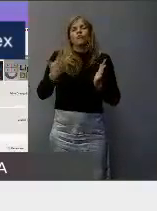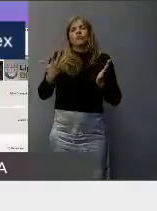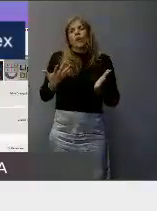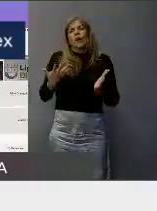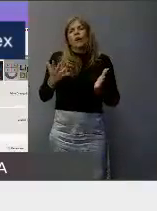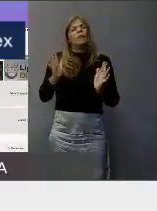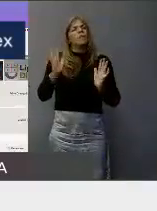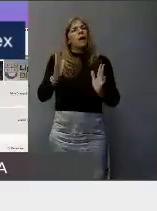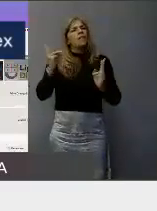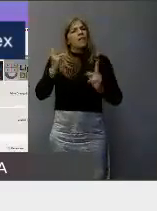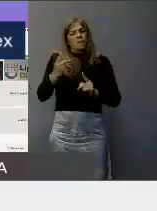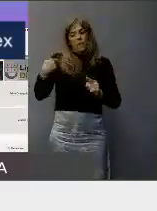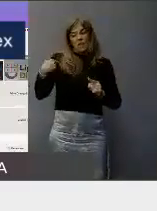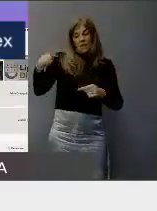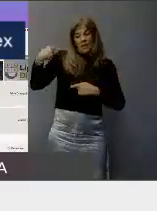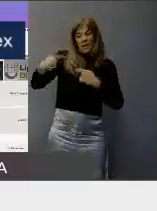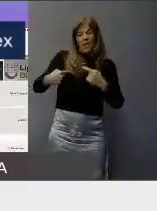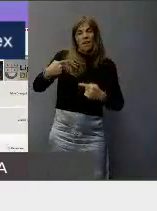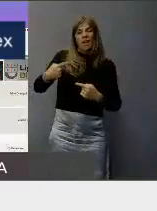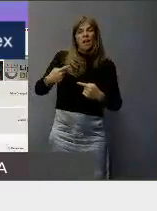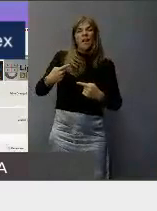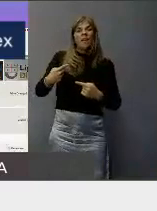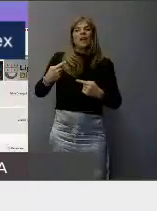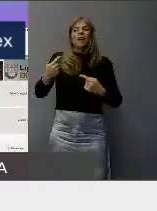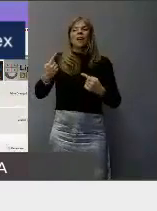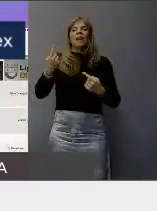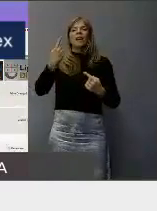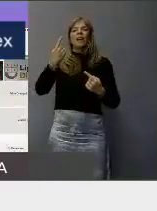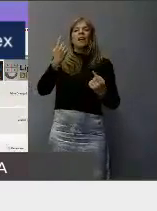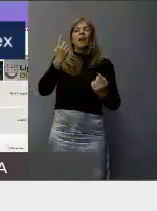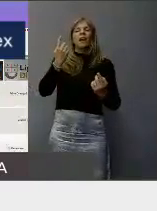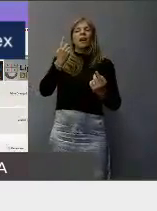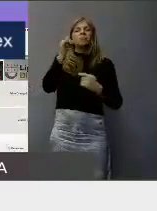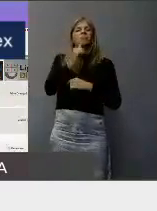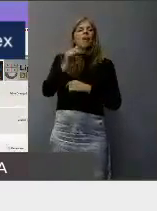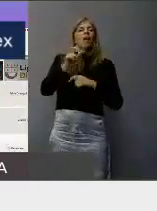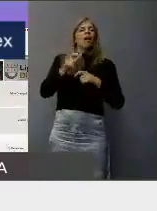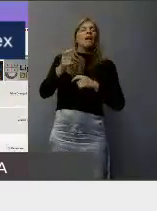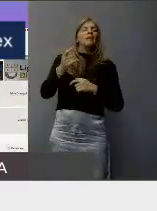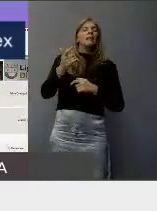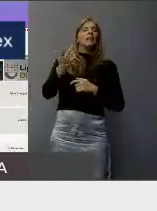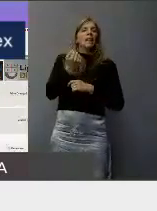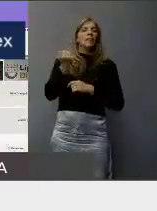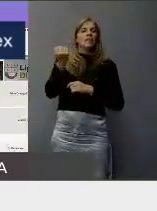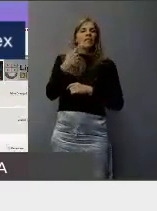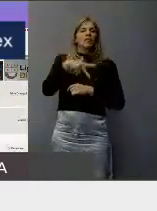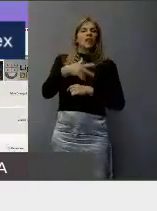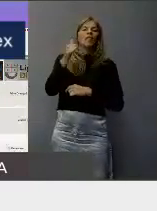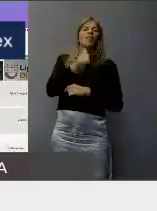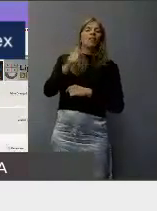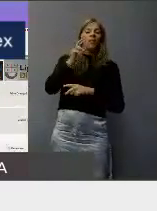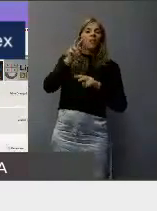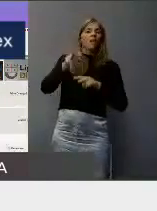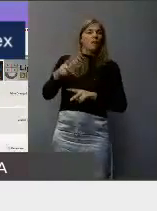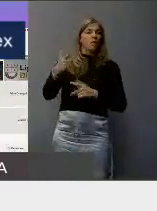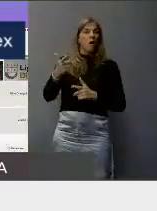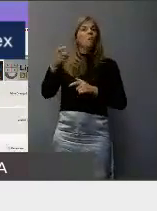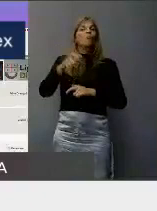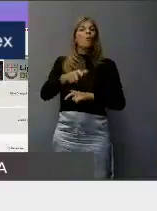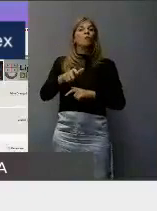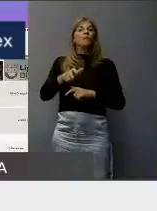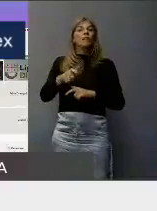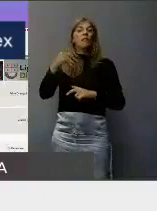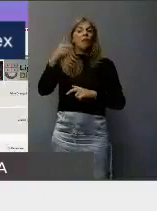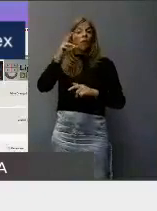anni non sono stati considerati dai servizi sociali non sono stati considerati perché erano a loro sconosciuti